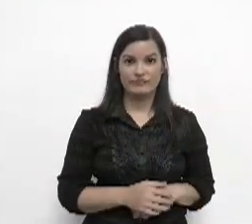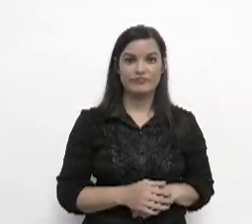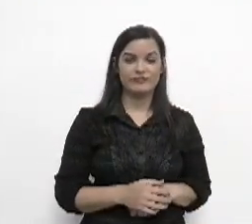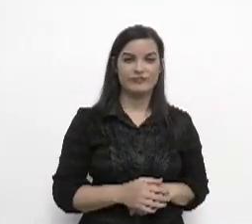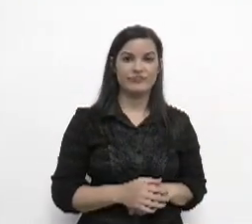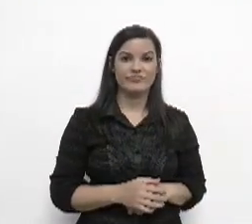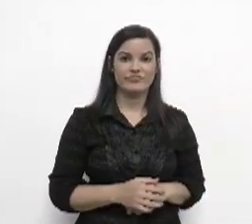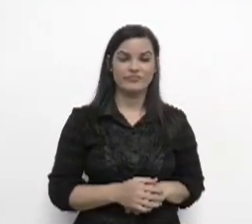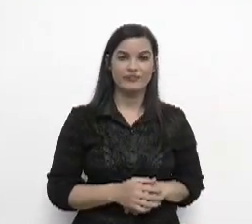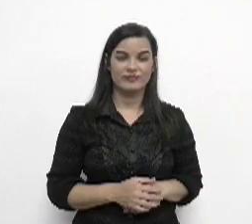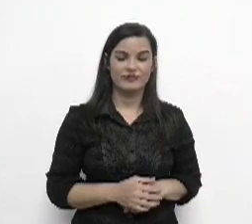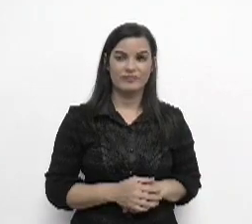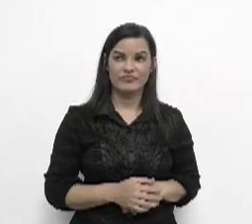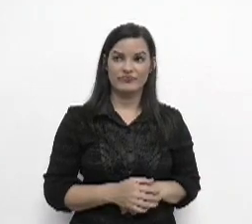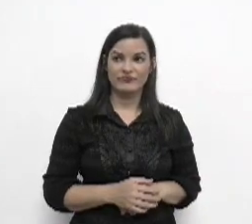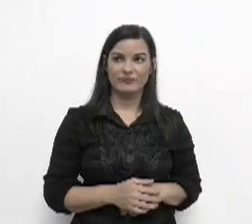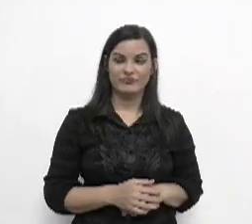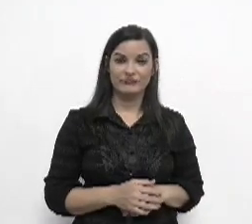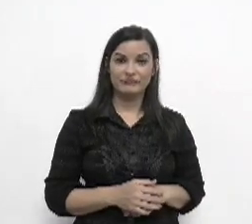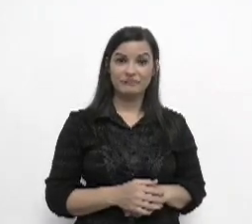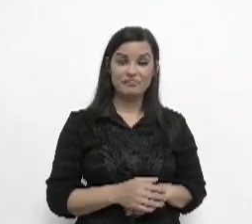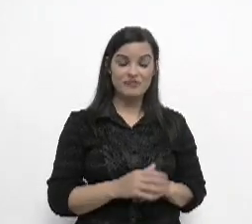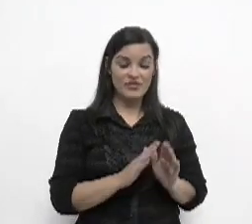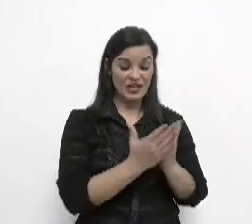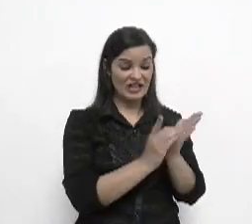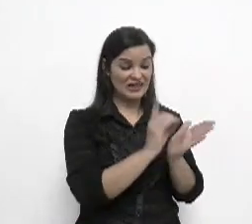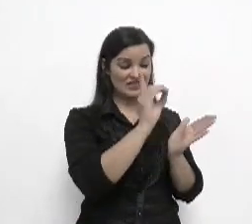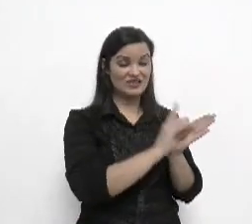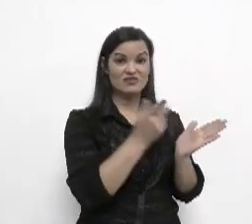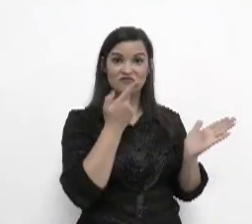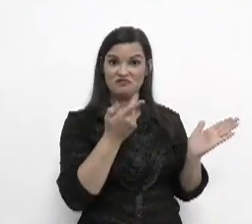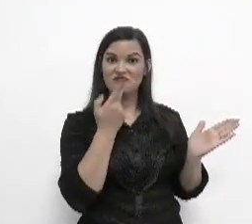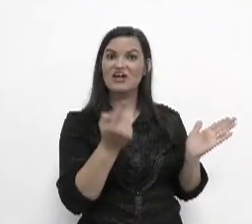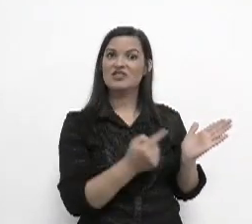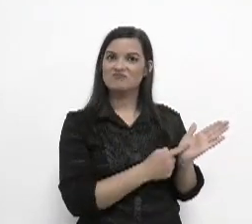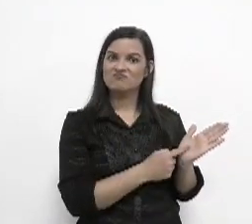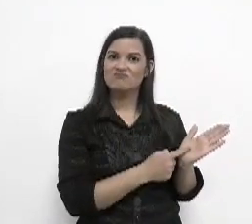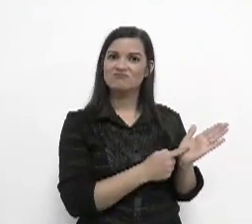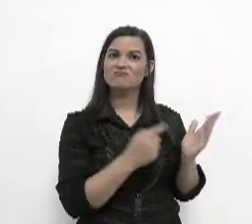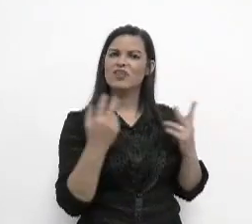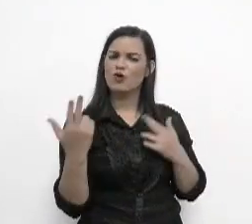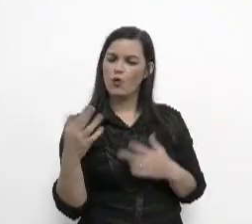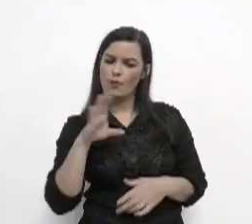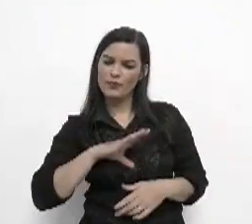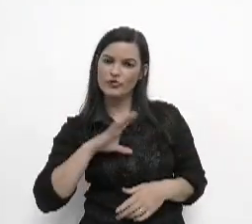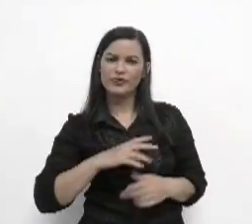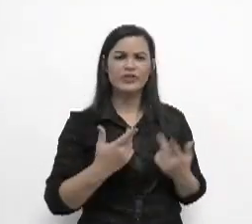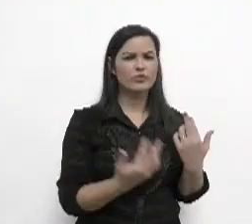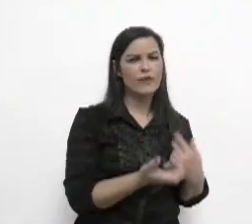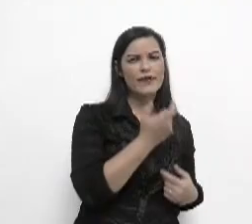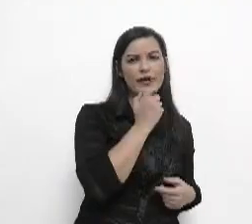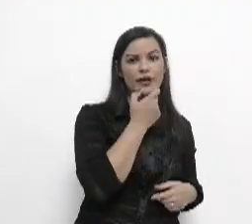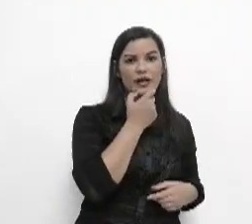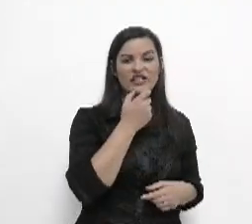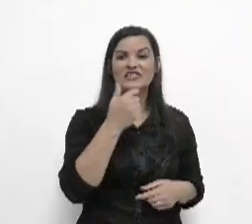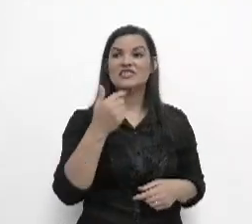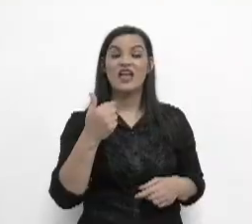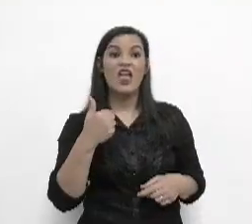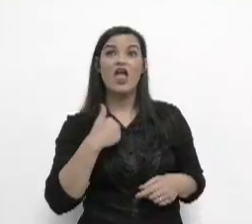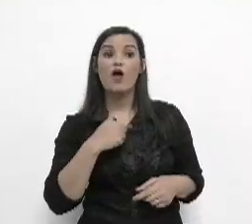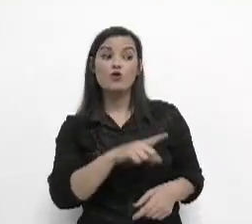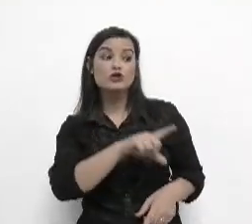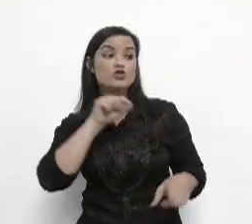instrument라고 기록하고 있습니다. E a palavra maravilhosamente diz, em inglês, diz da mesma maneira em português: é para mim o instrumento escolhido para a